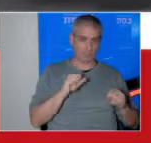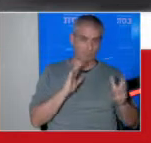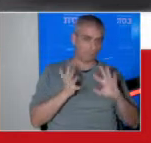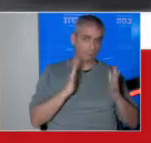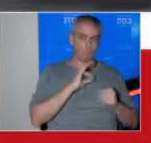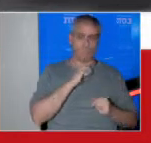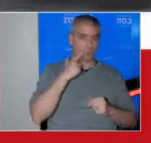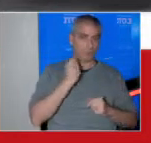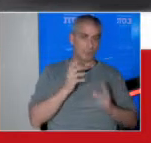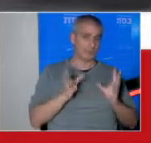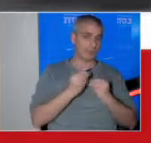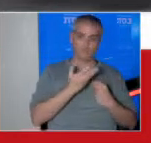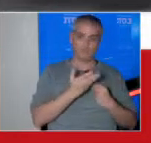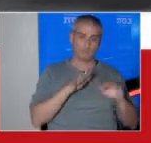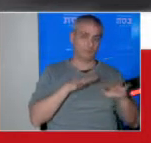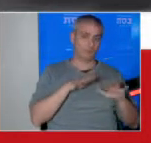יותר באוקראינה באמצעות